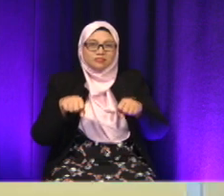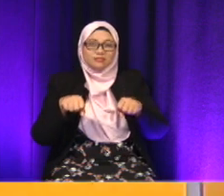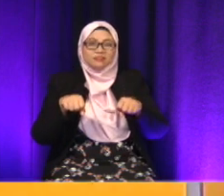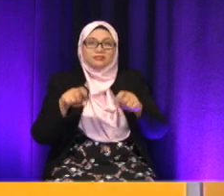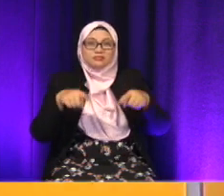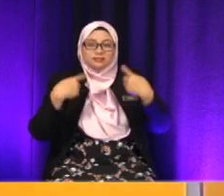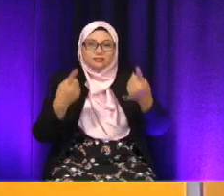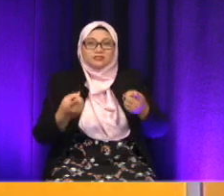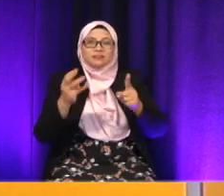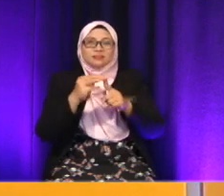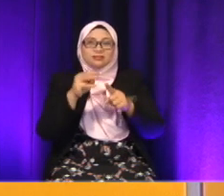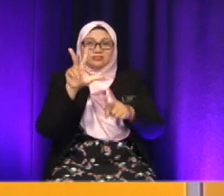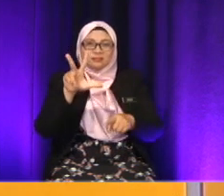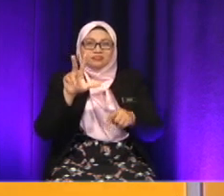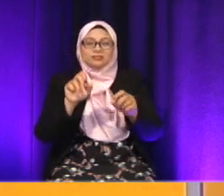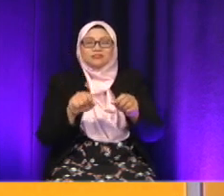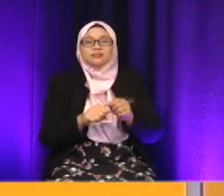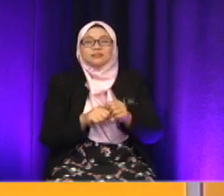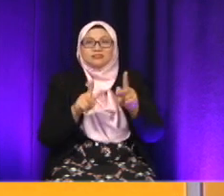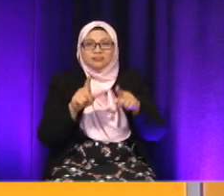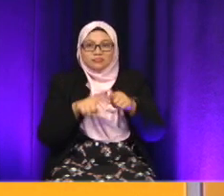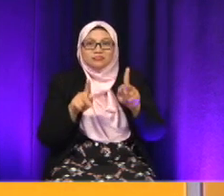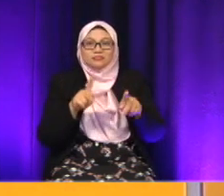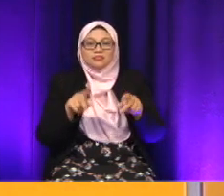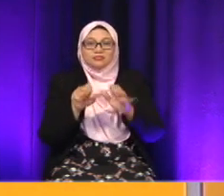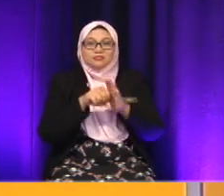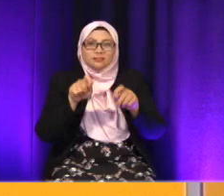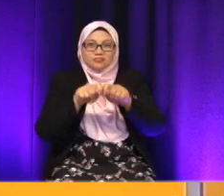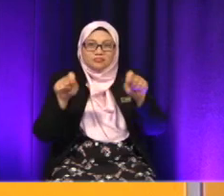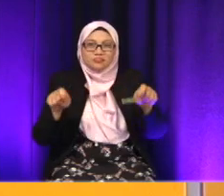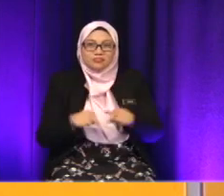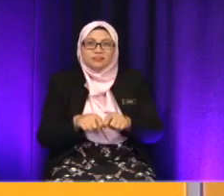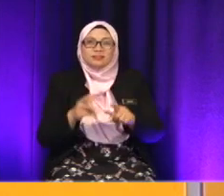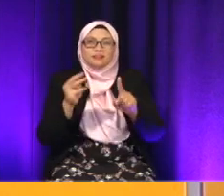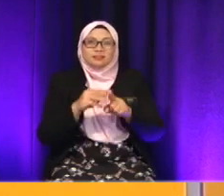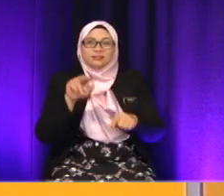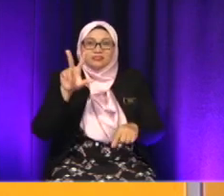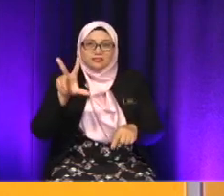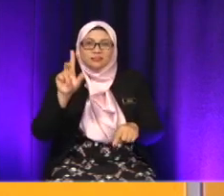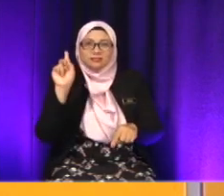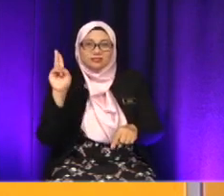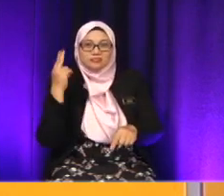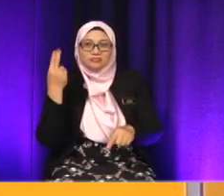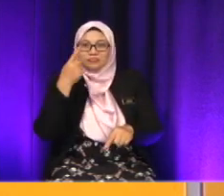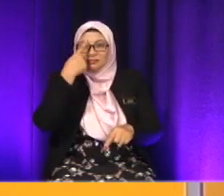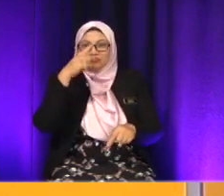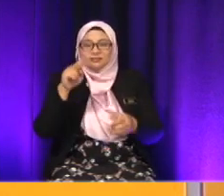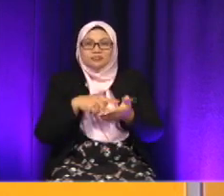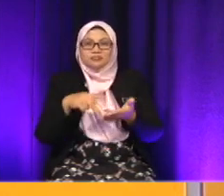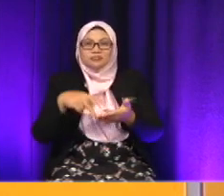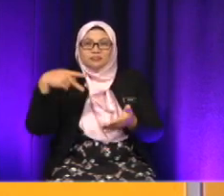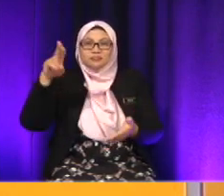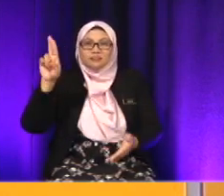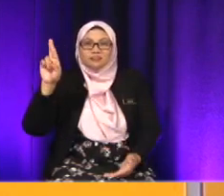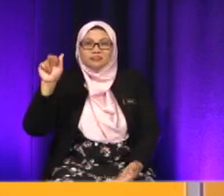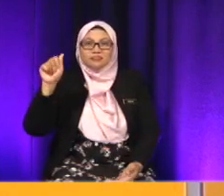tapi kalau setempat ini hanya untuk kirim purate saja dia tidak boleh baris 22 ini tak